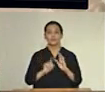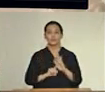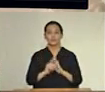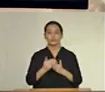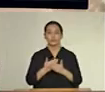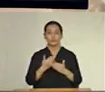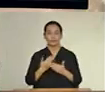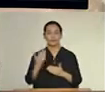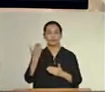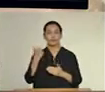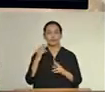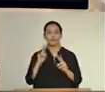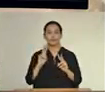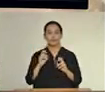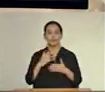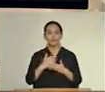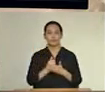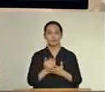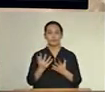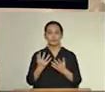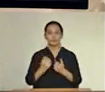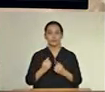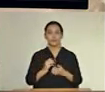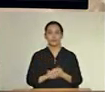oldin o'tilgan mavzuni mustahkamlab olamiz.